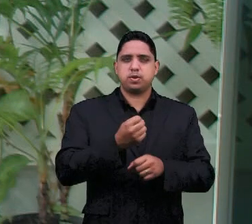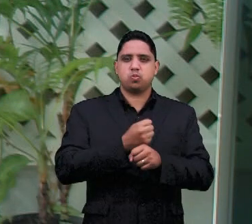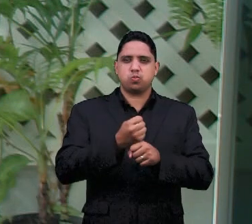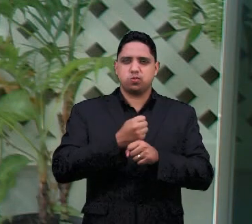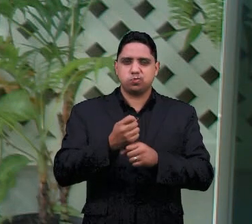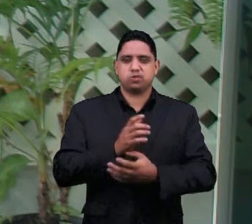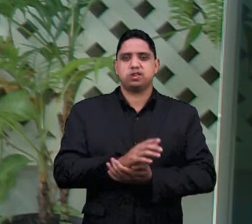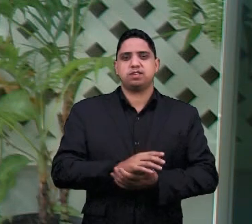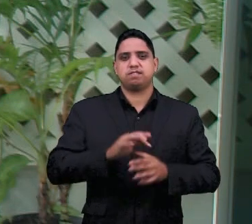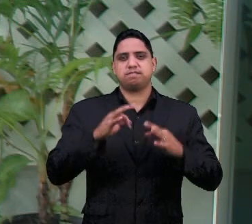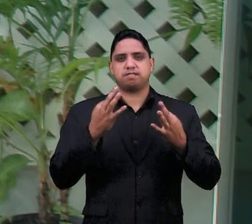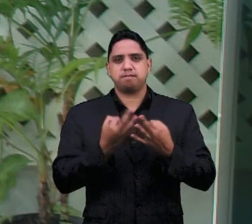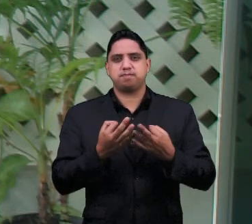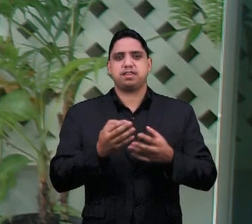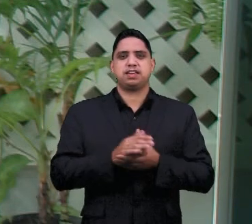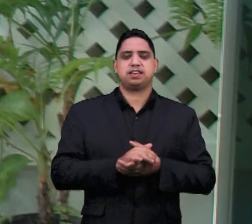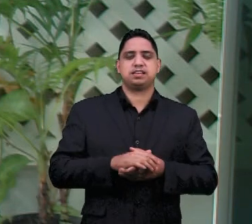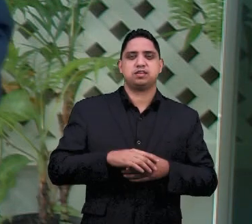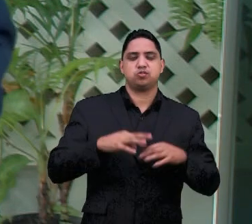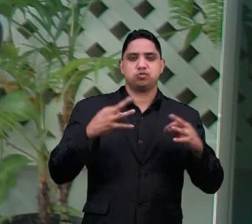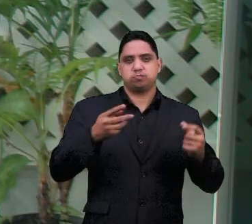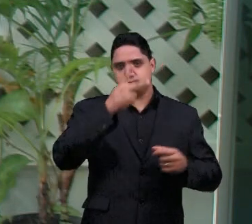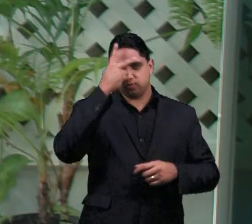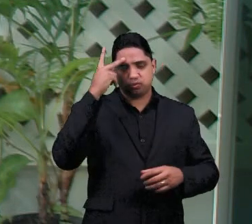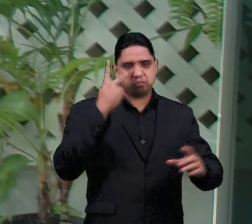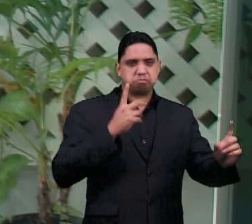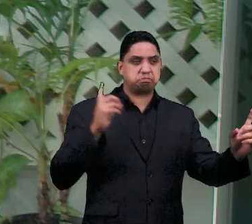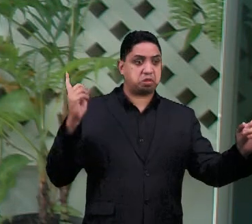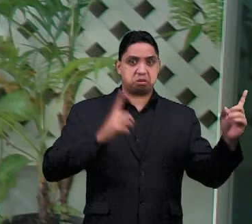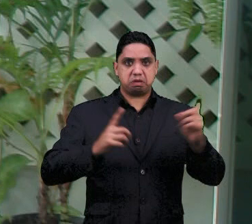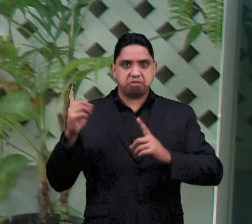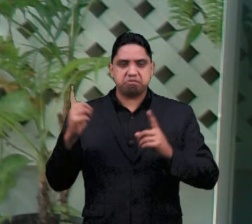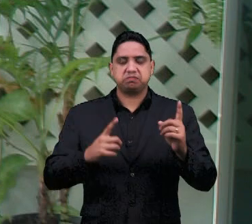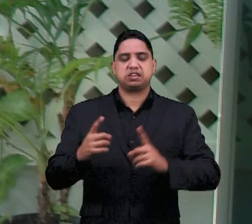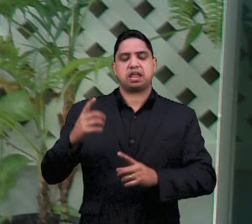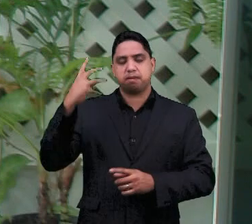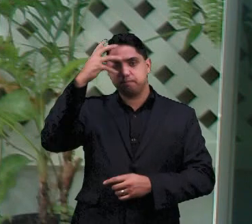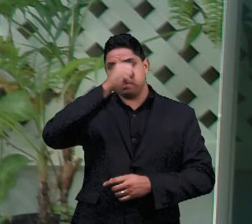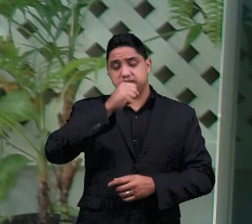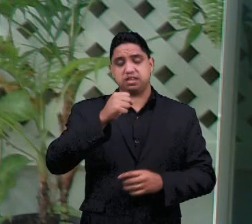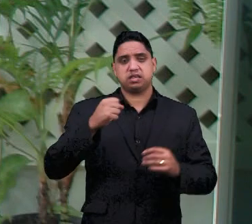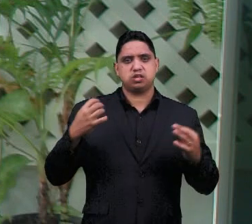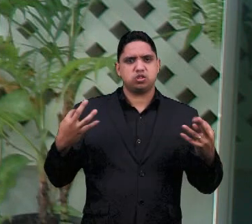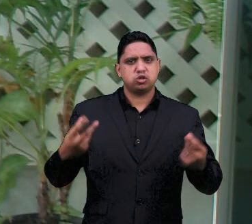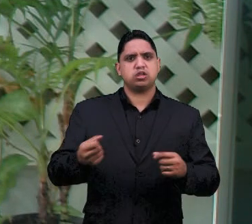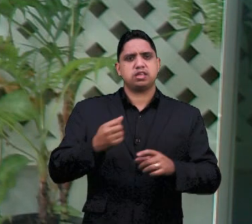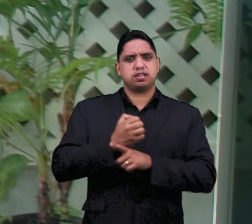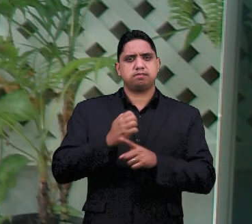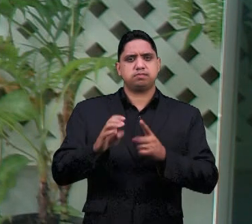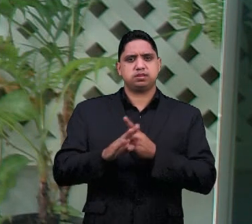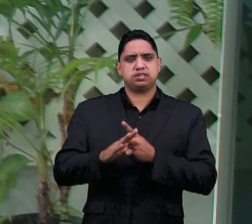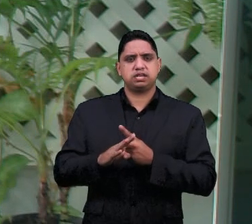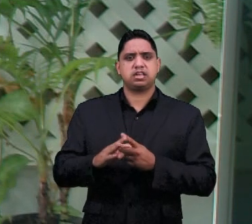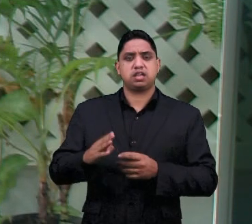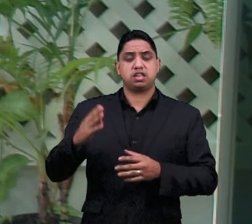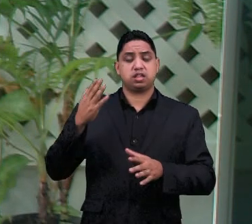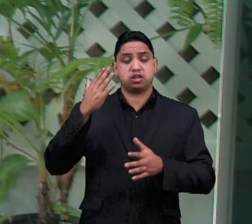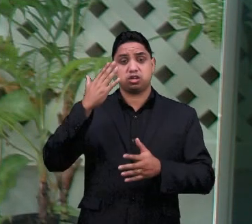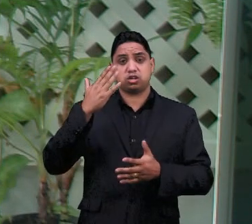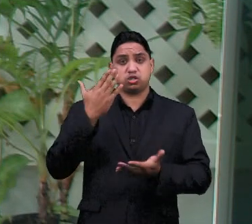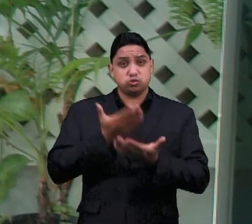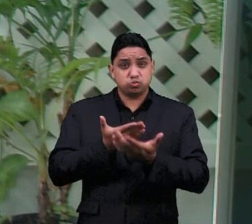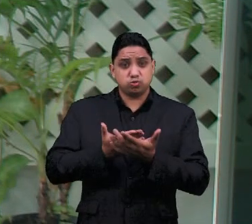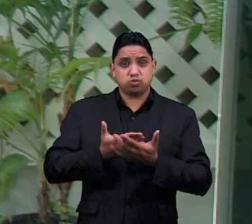le millénium, le millénaire, sur l'expérience de l'Église, la famille, ses collègues qui viennent. C'est